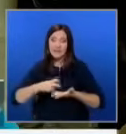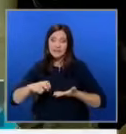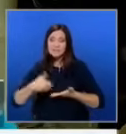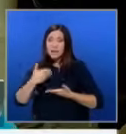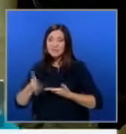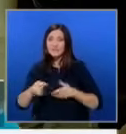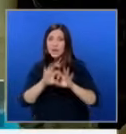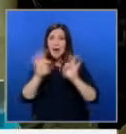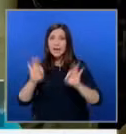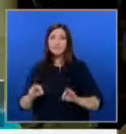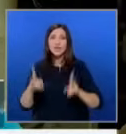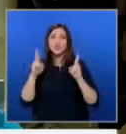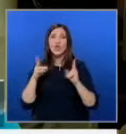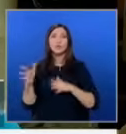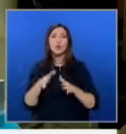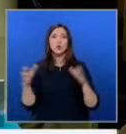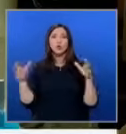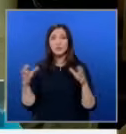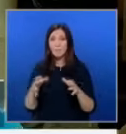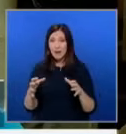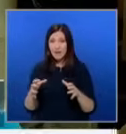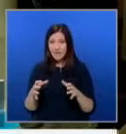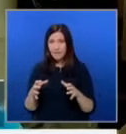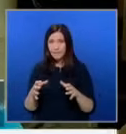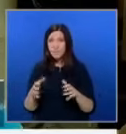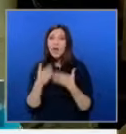извън рамките на решенията на Народното събрание,